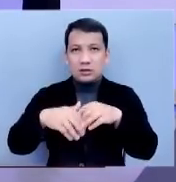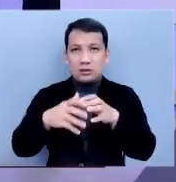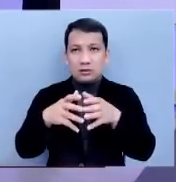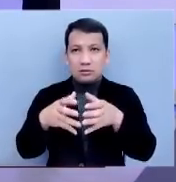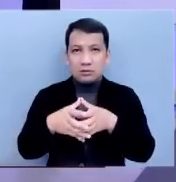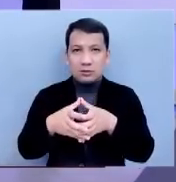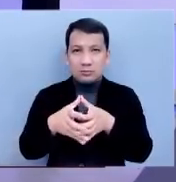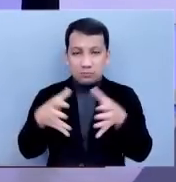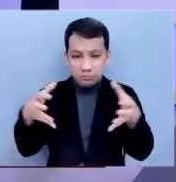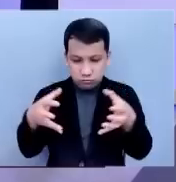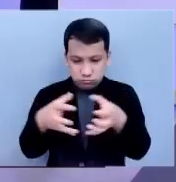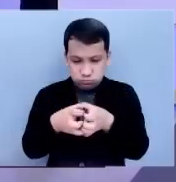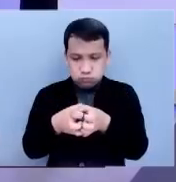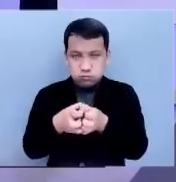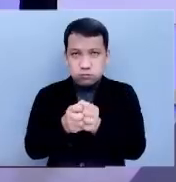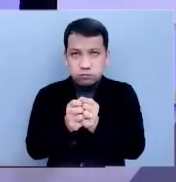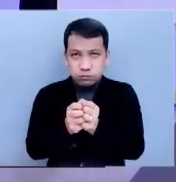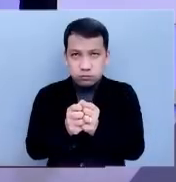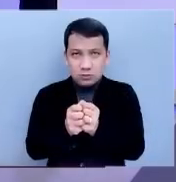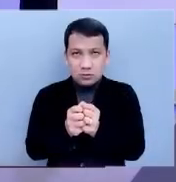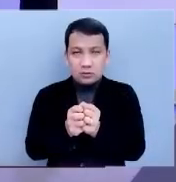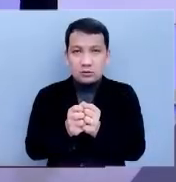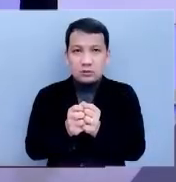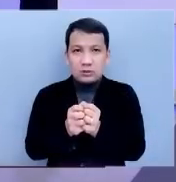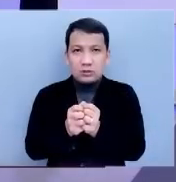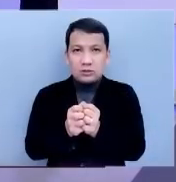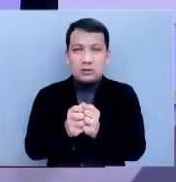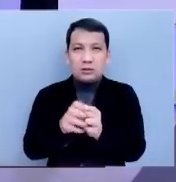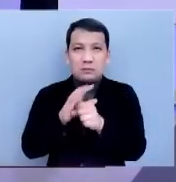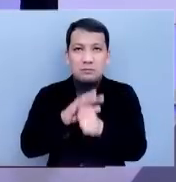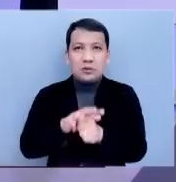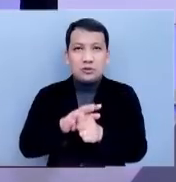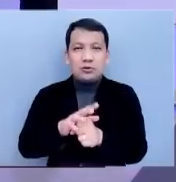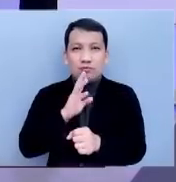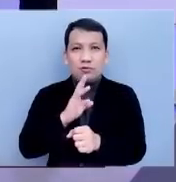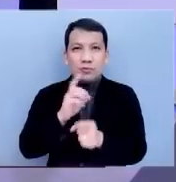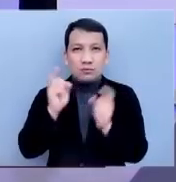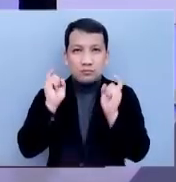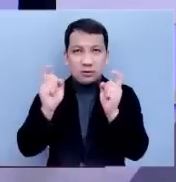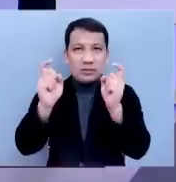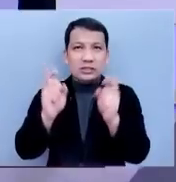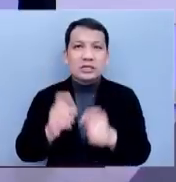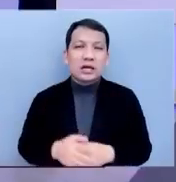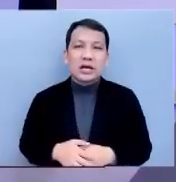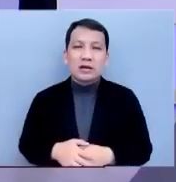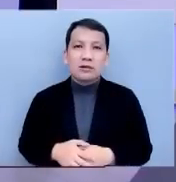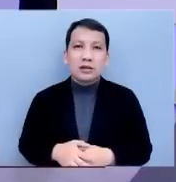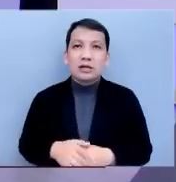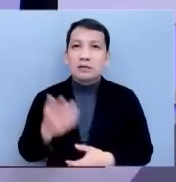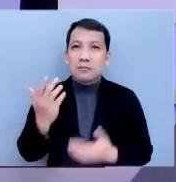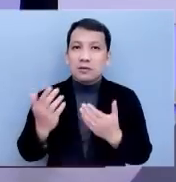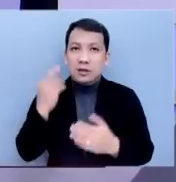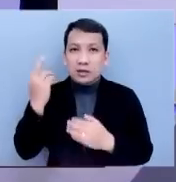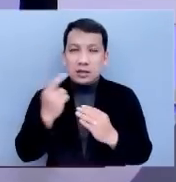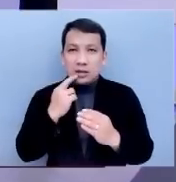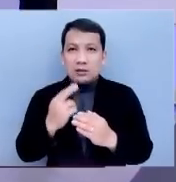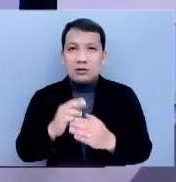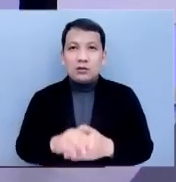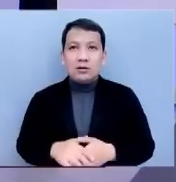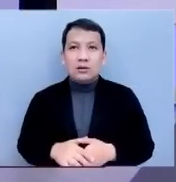napisa ng matinding water pressure. Kung sakali po, mabilis lamang ito. Ang isa pang posibilidad, baka